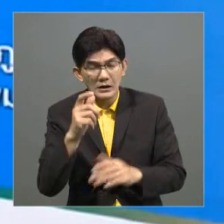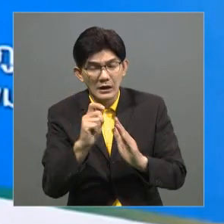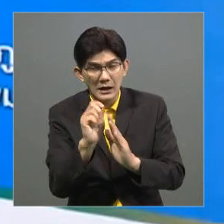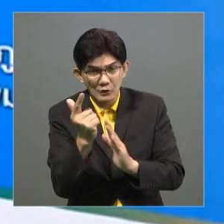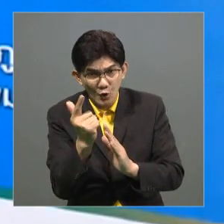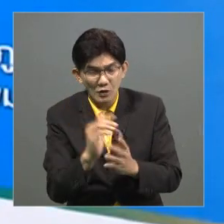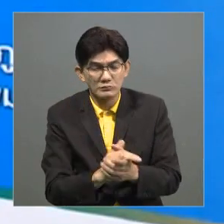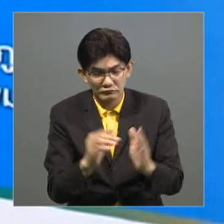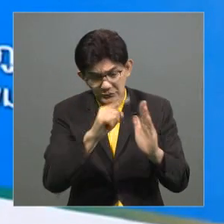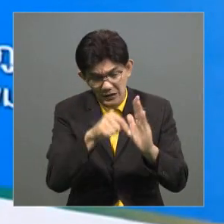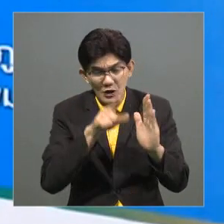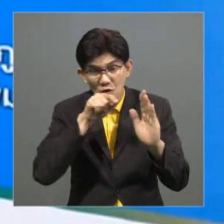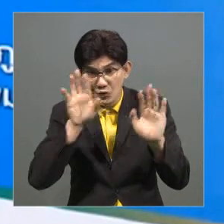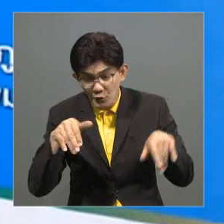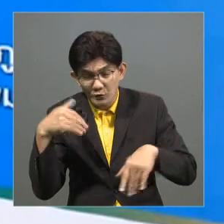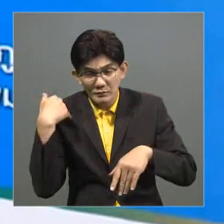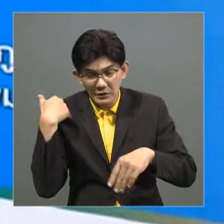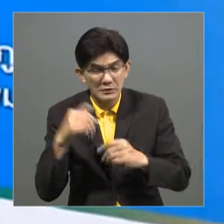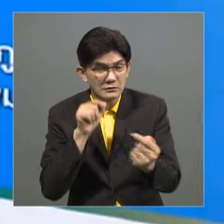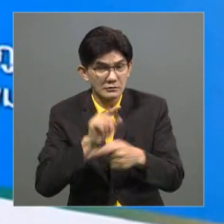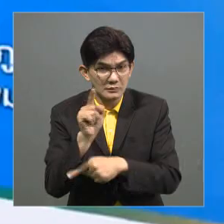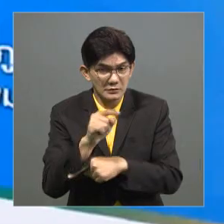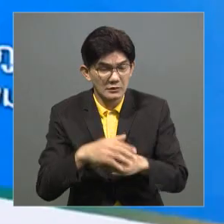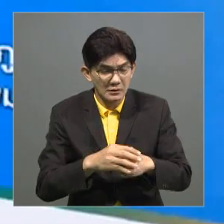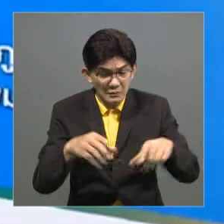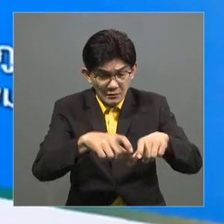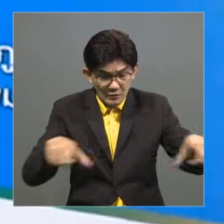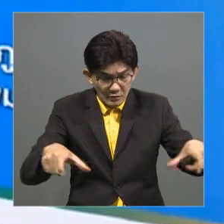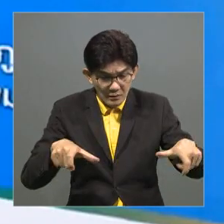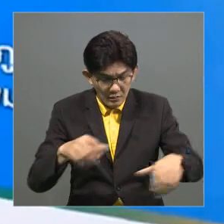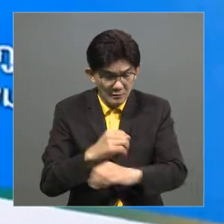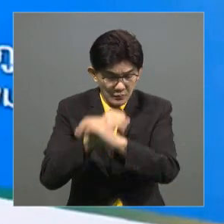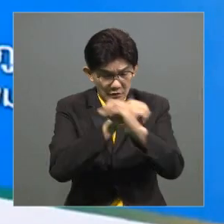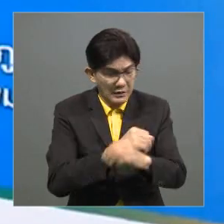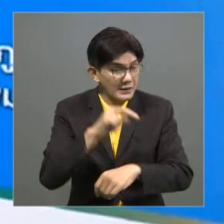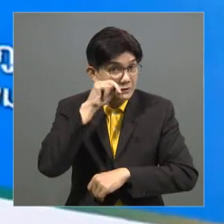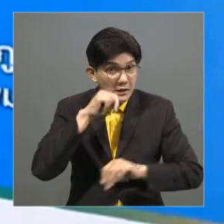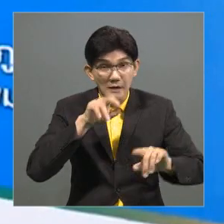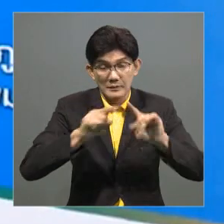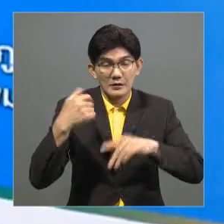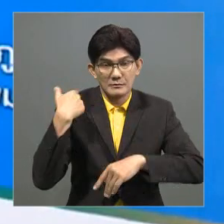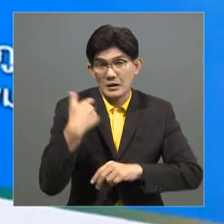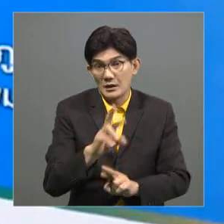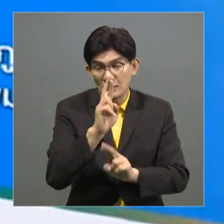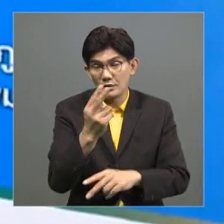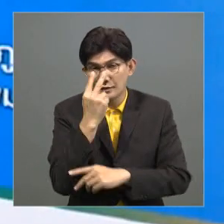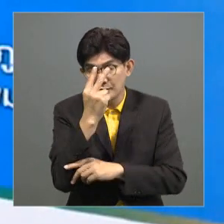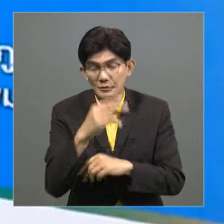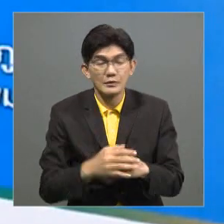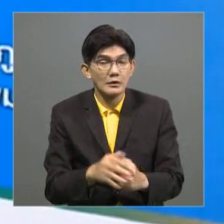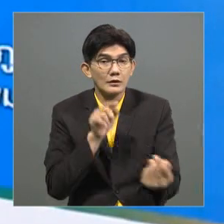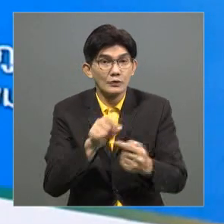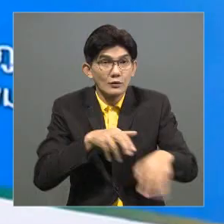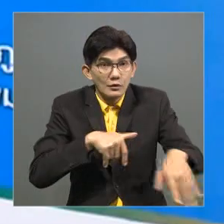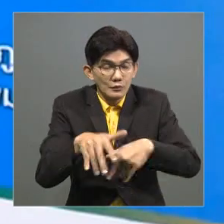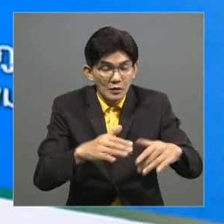ครับลงมาชัยนาทนะครับลงมาในเรื่องของคันกั้นน้ำนะครับบริเวณริมแม่น้ำต่างๆนะครับก็ต้องมีการเฝ้าระวังติดตามนะครับโดยเฉพาะชุ